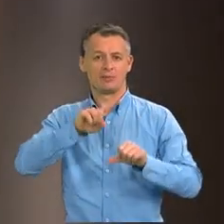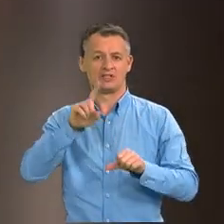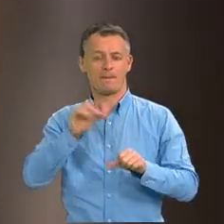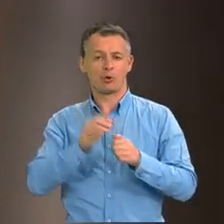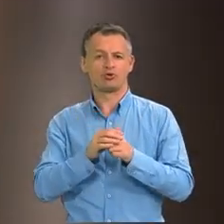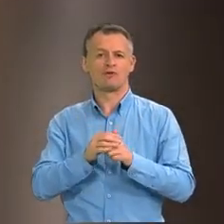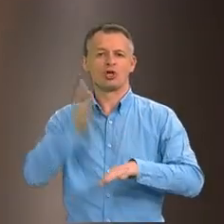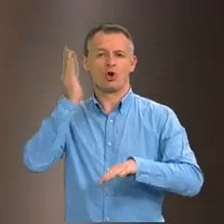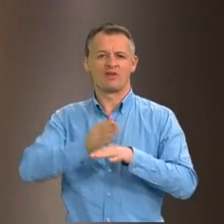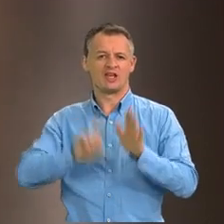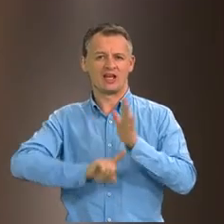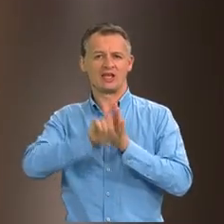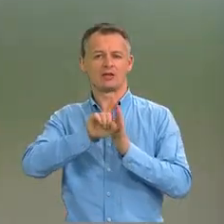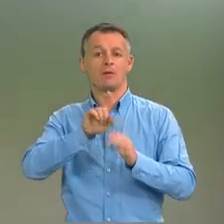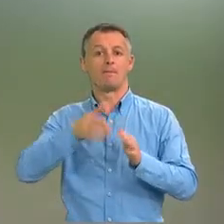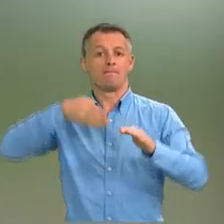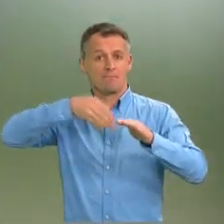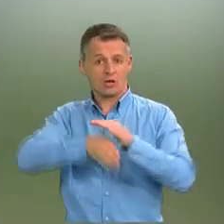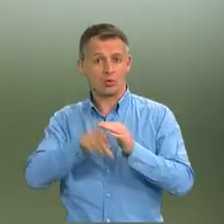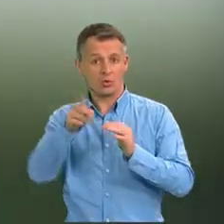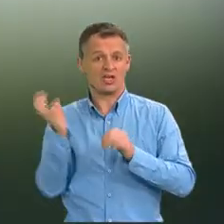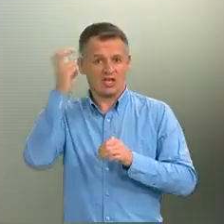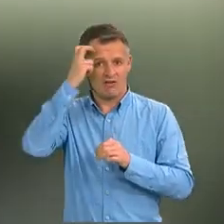Harkov, metroul s-a oprit după bombardament.